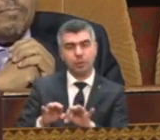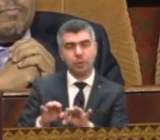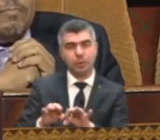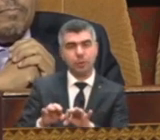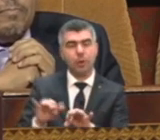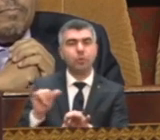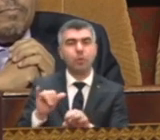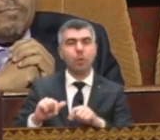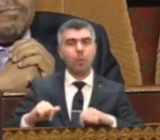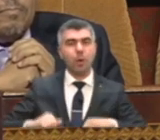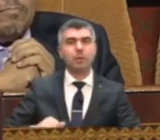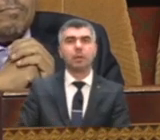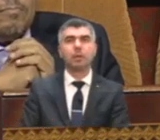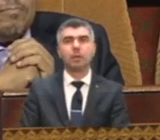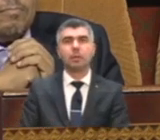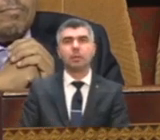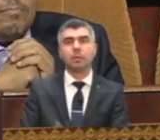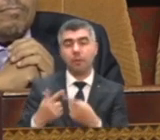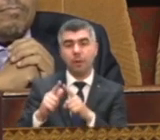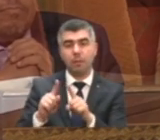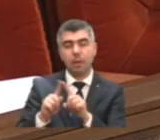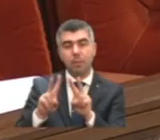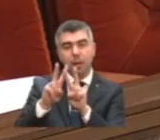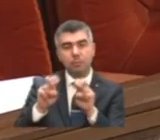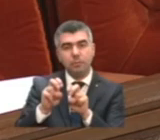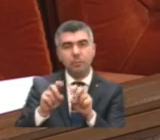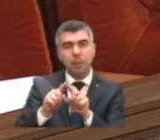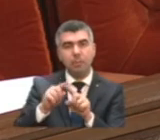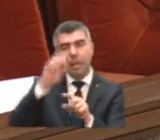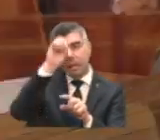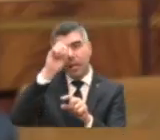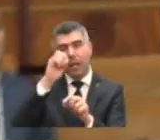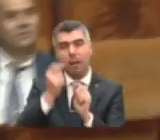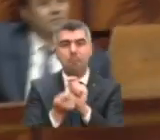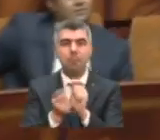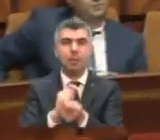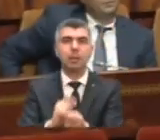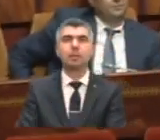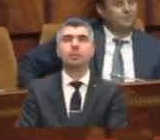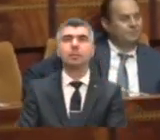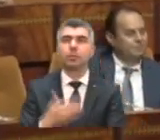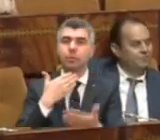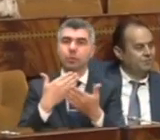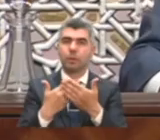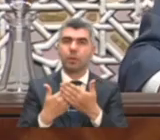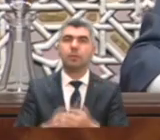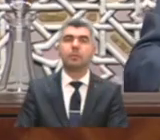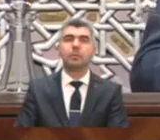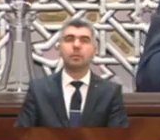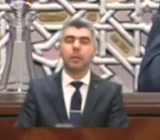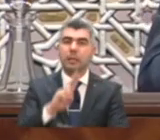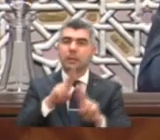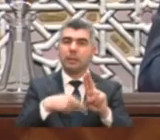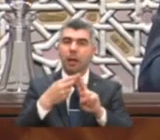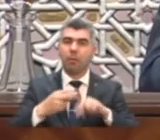استراتيجيتكم فيما يخص البحث عن مصادر طاقات بديلة. شكرا. شكرا، كلمة لكم السيدة الوزيرة